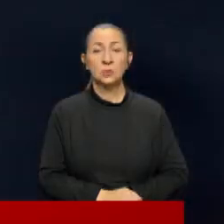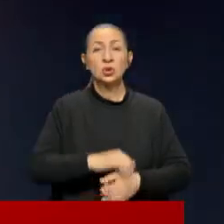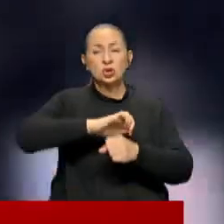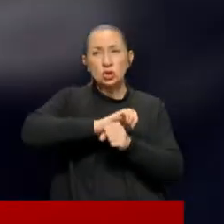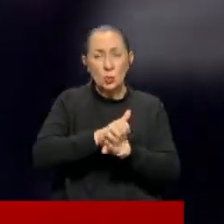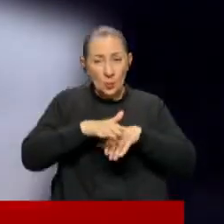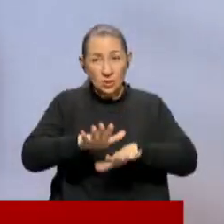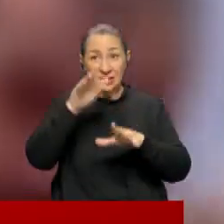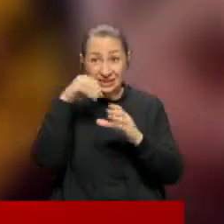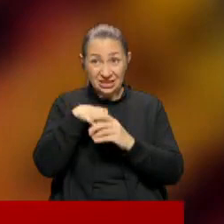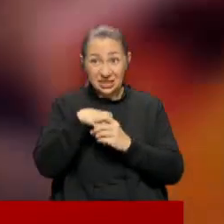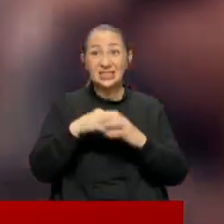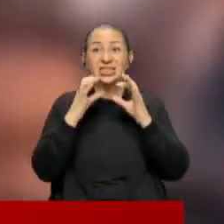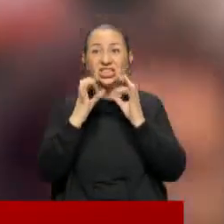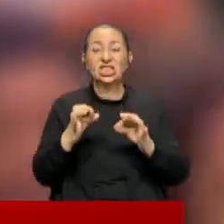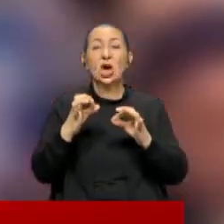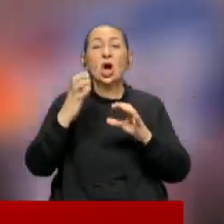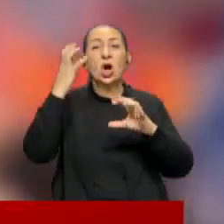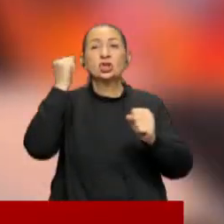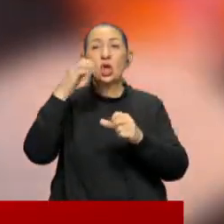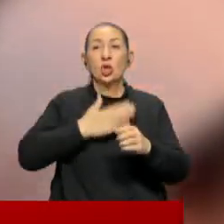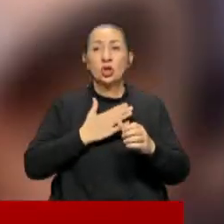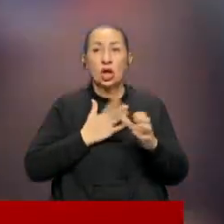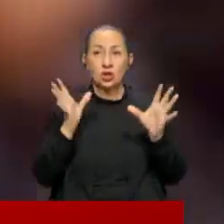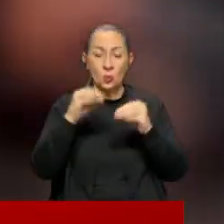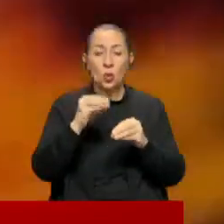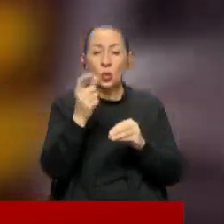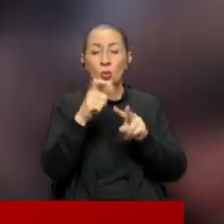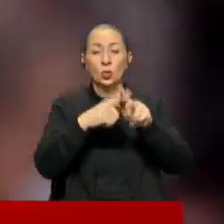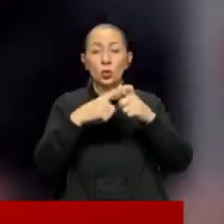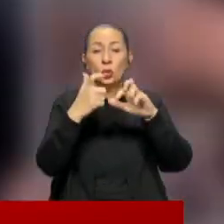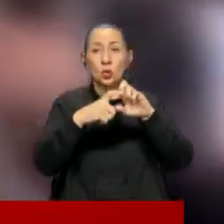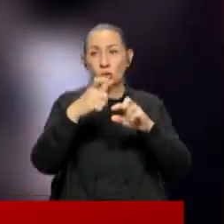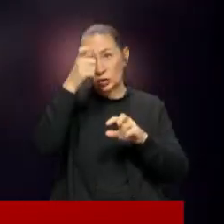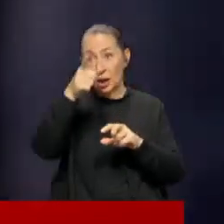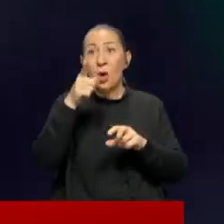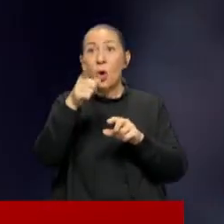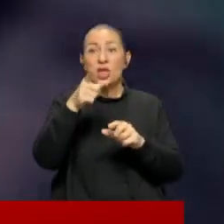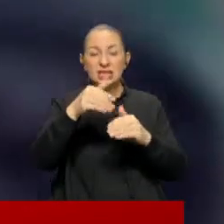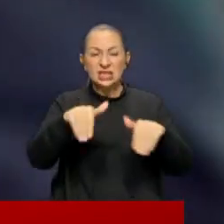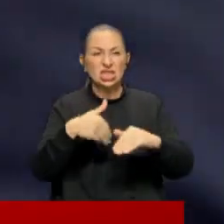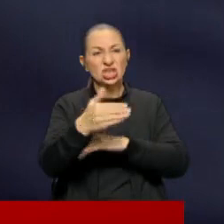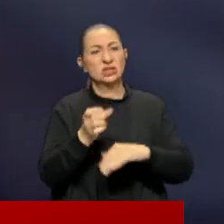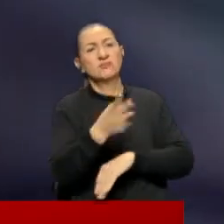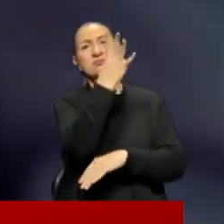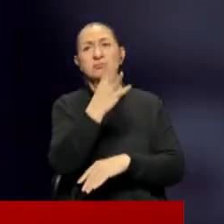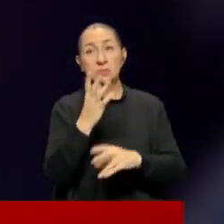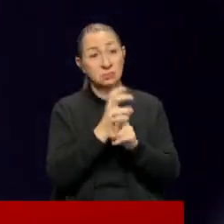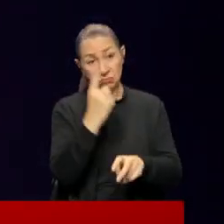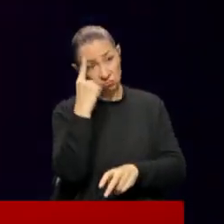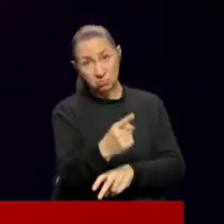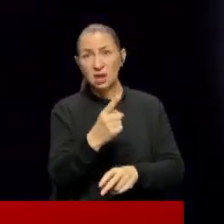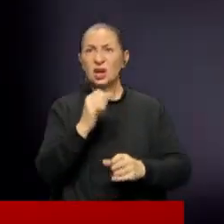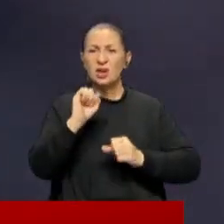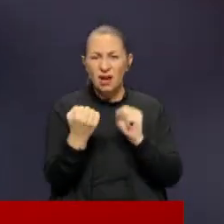Zulmü protesto etmek için Çin konsolosluğu önünde toplandı Uygur Türkleri. Polis müdürü onları sınır dışı etmekle tehdit etti.